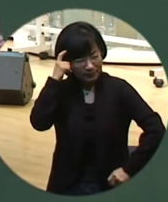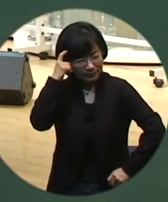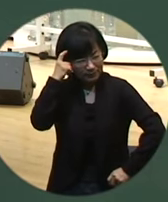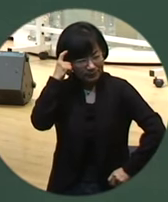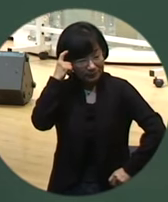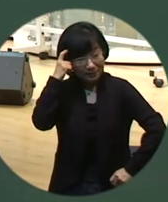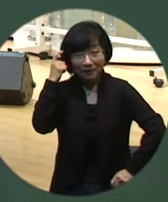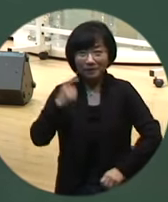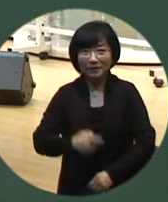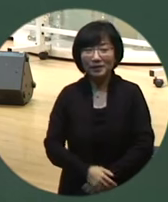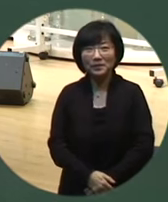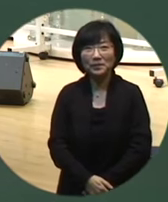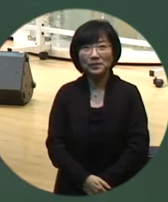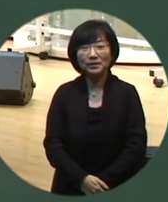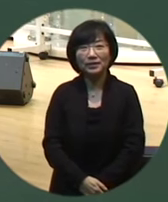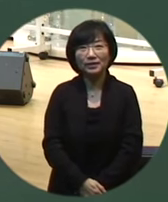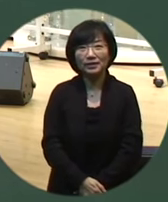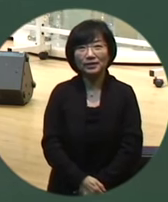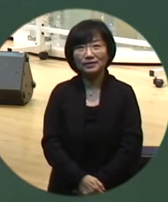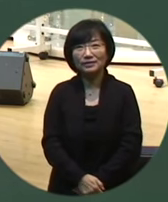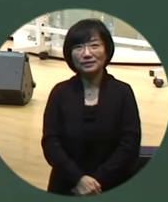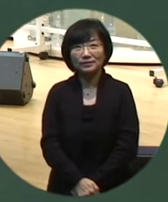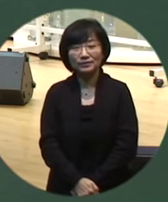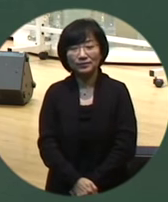야, 진짜 내가